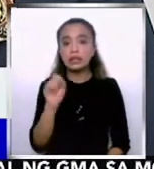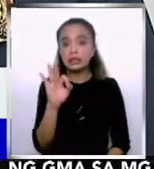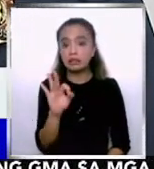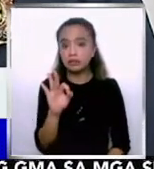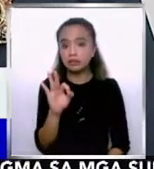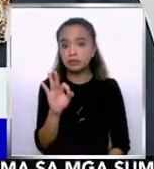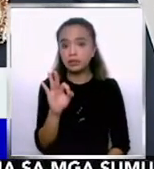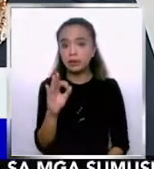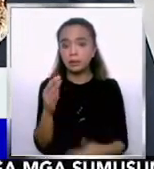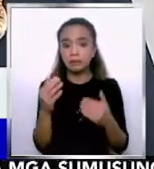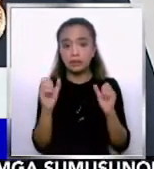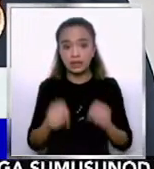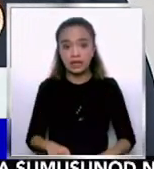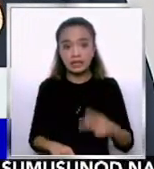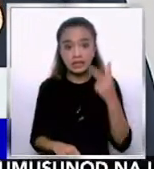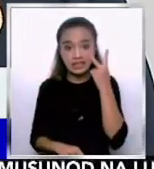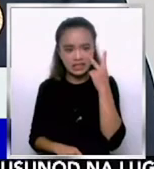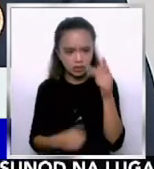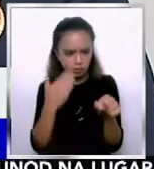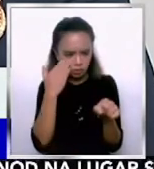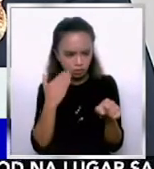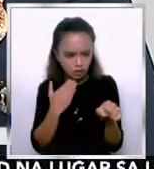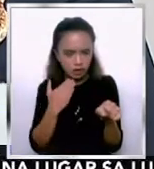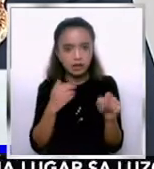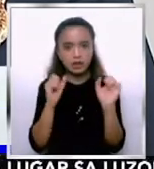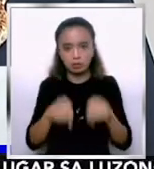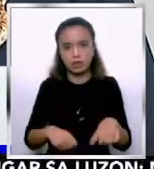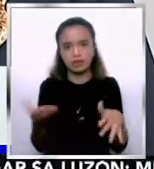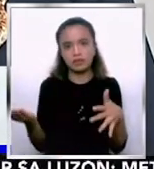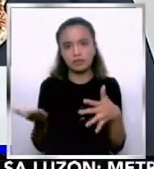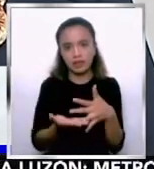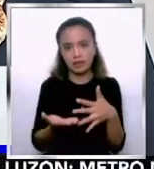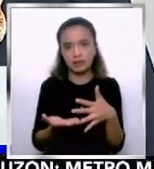makita nating lapses doon, we'll file appropriate charges of